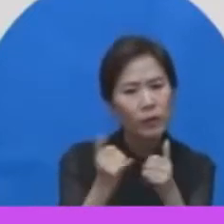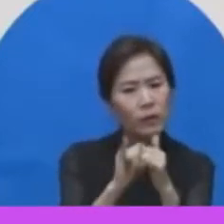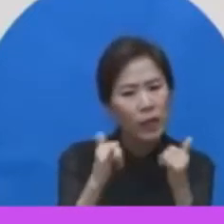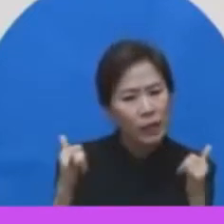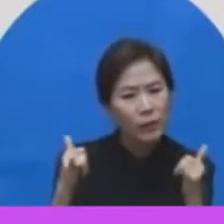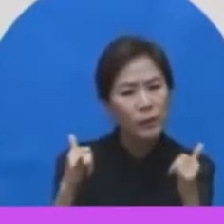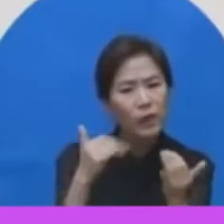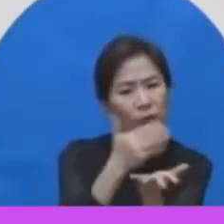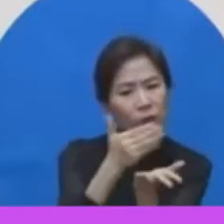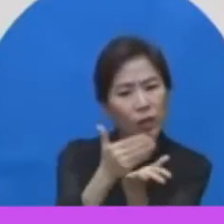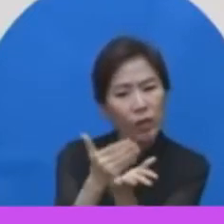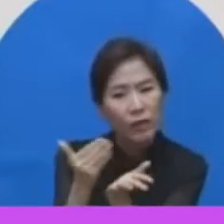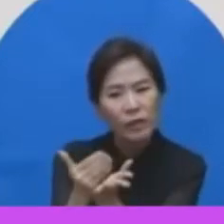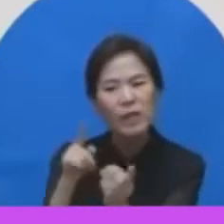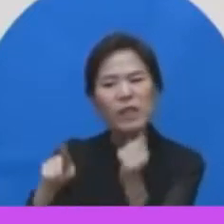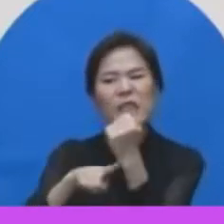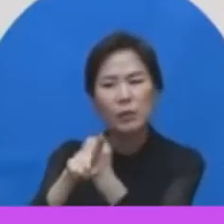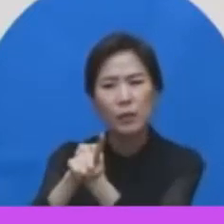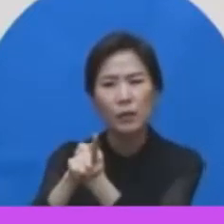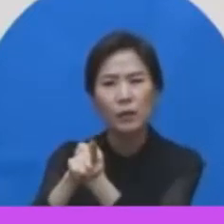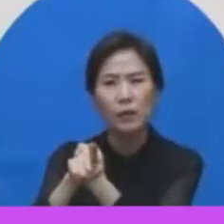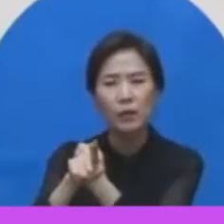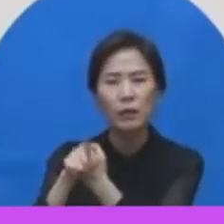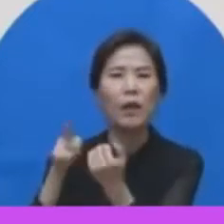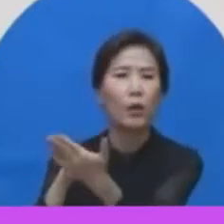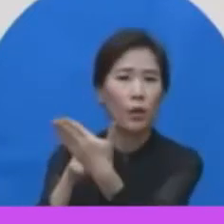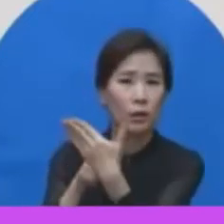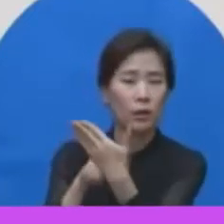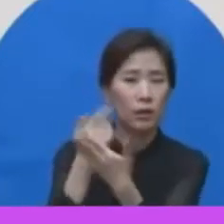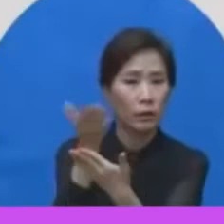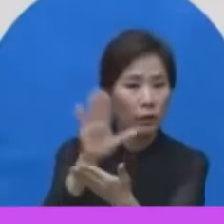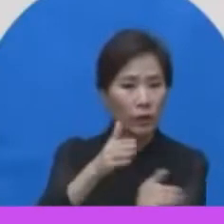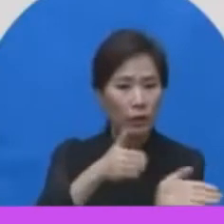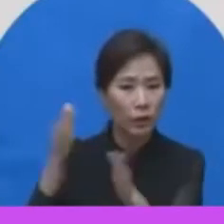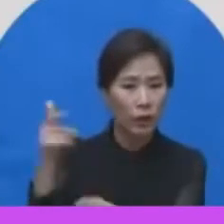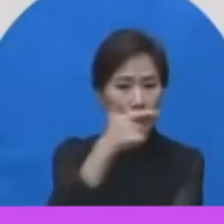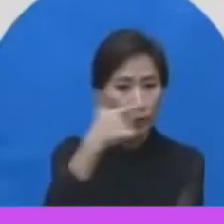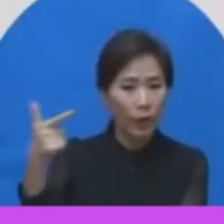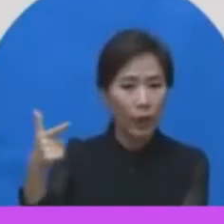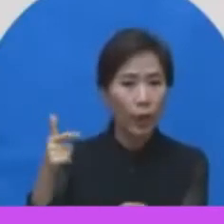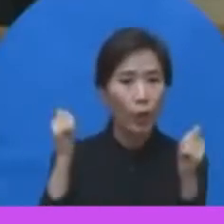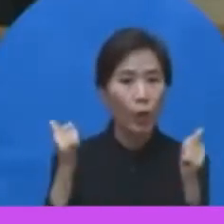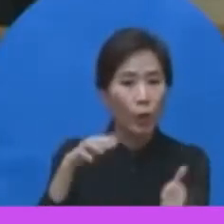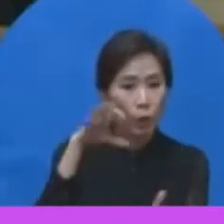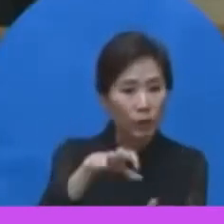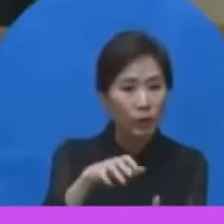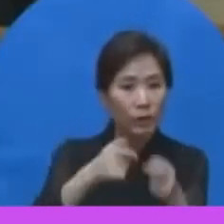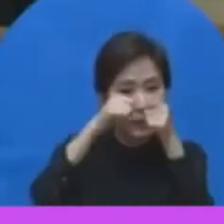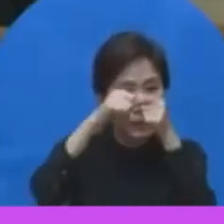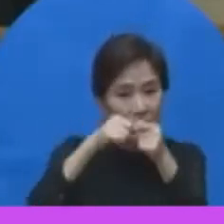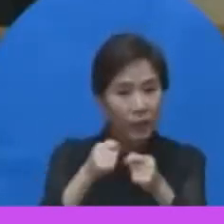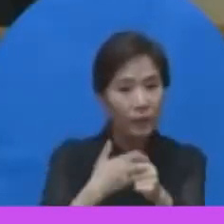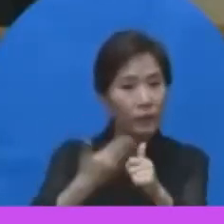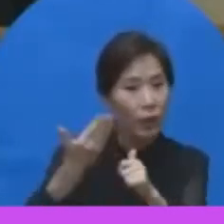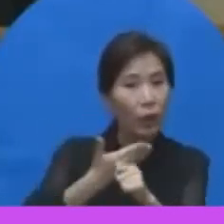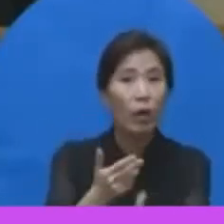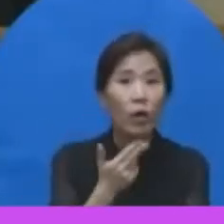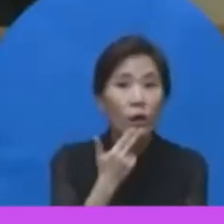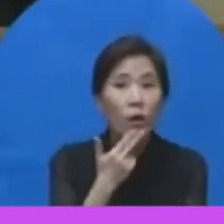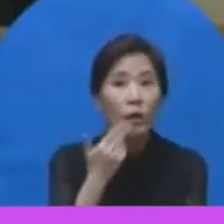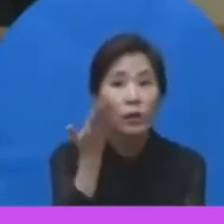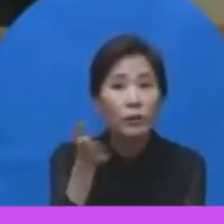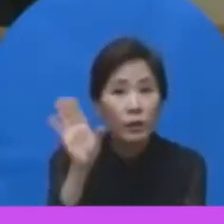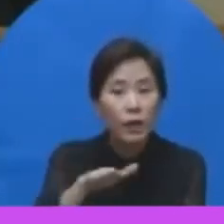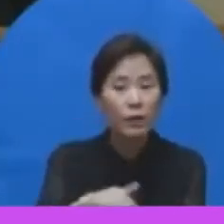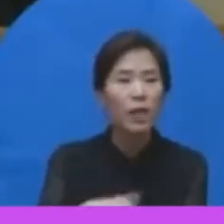일본에서는 해석을 하고 있는데, 우리 이제 대법원에서는 이 부분을 정확히 언급은 하지 않고 서울 여성노조 관련해서